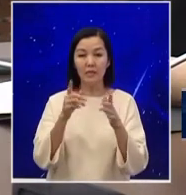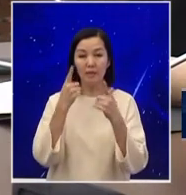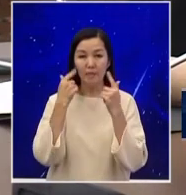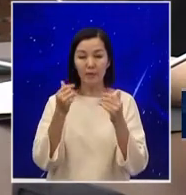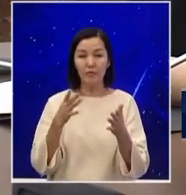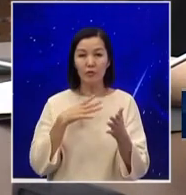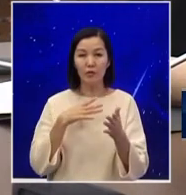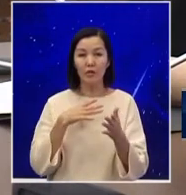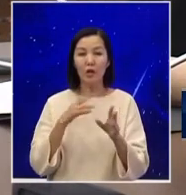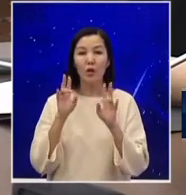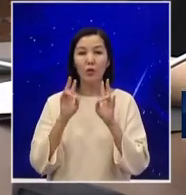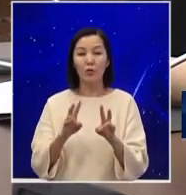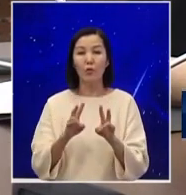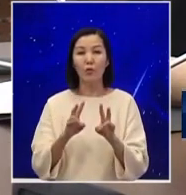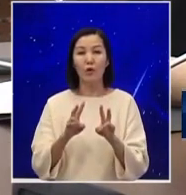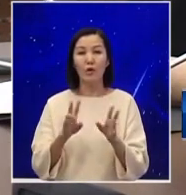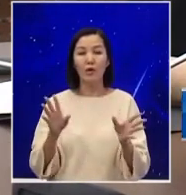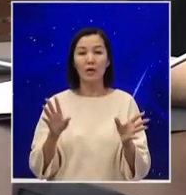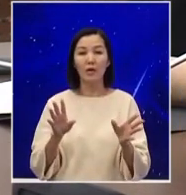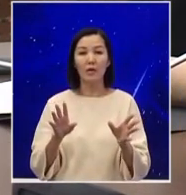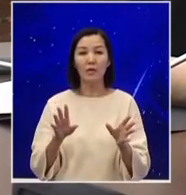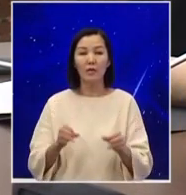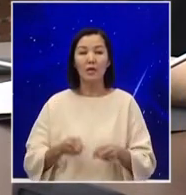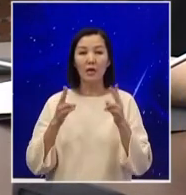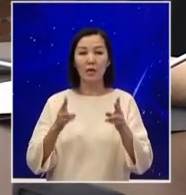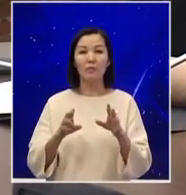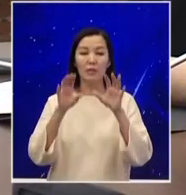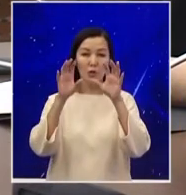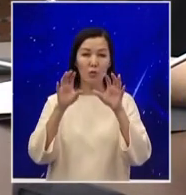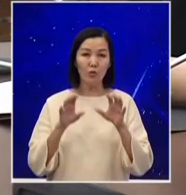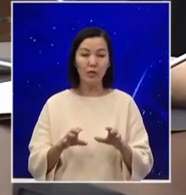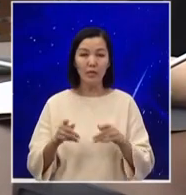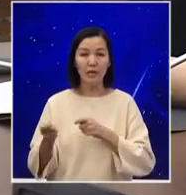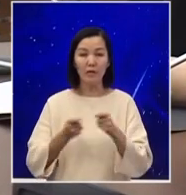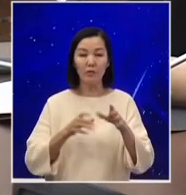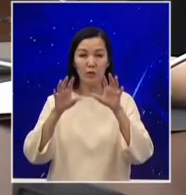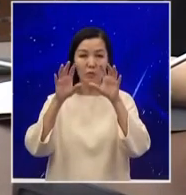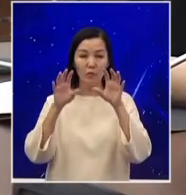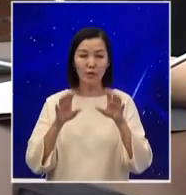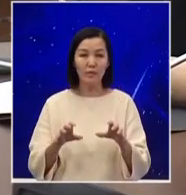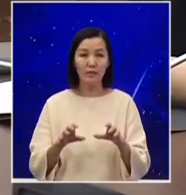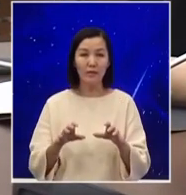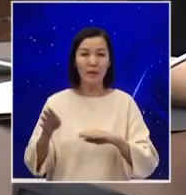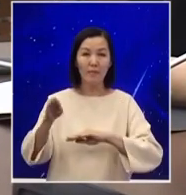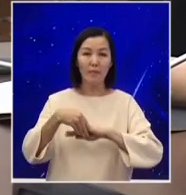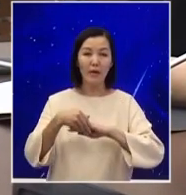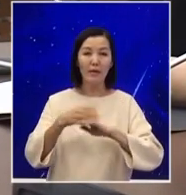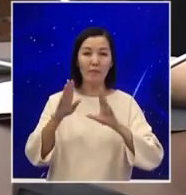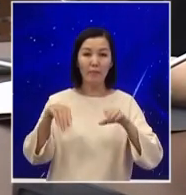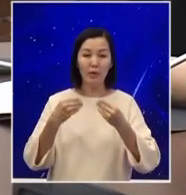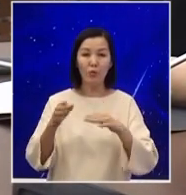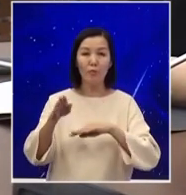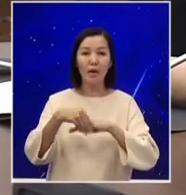болған. Алайда қолданыстағы қылмыстық кодекс және әкімшілік кодексте бұл іс-әрекеттер пара беру, пара алу ретінде